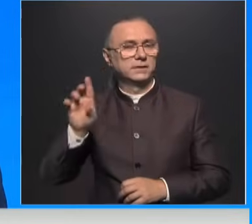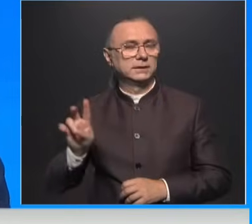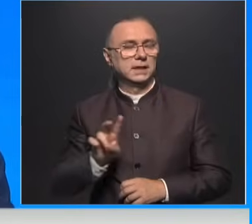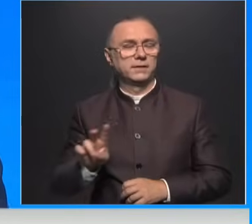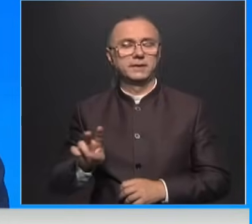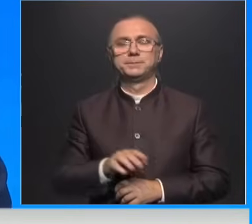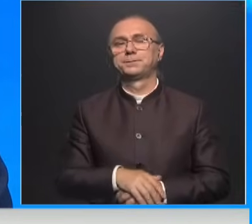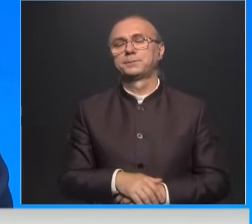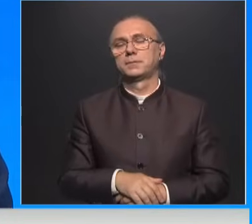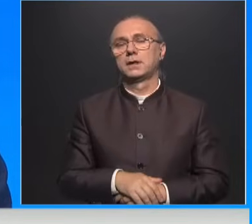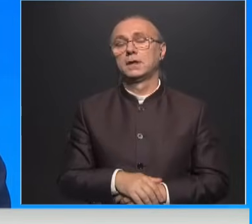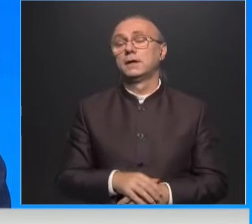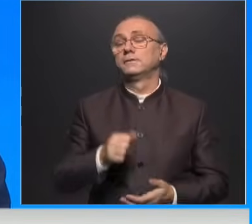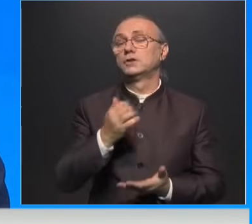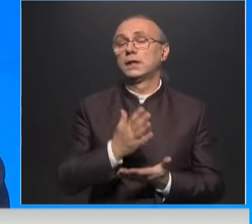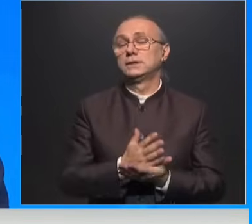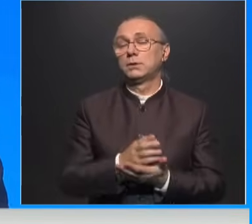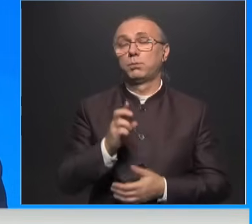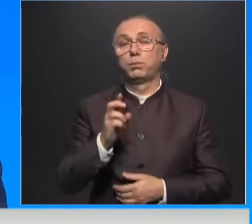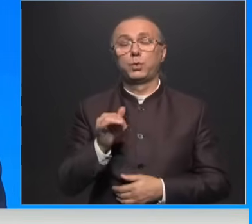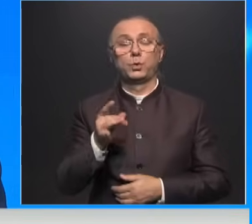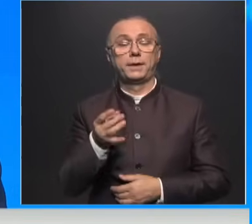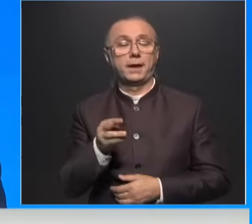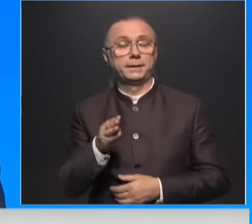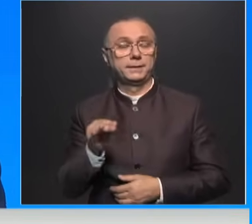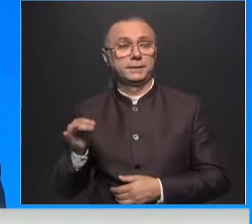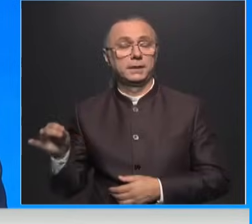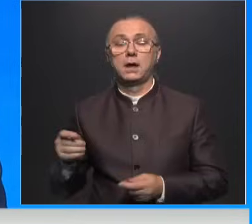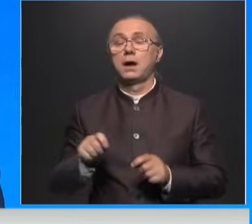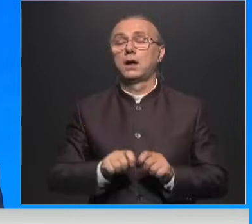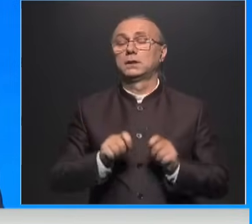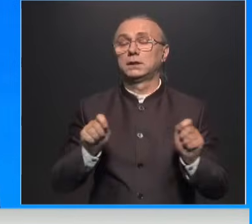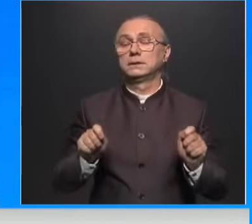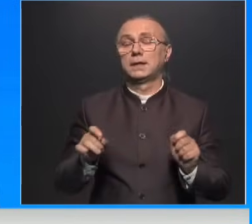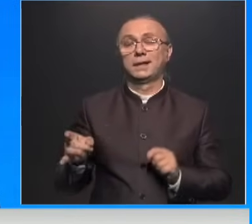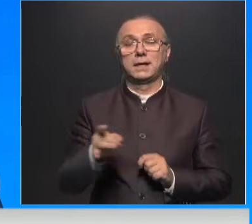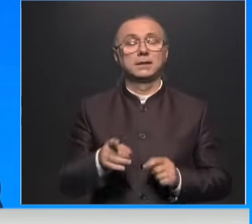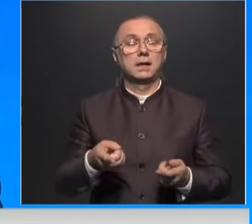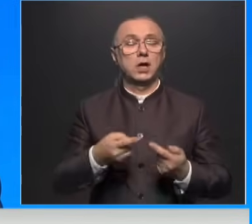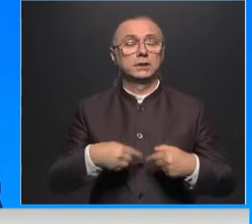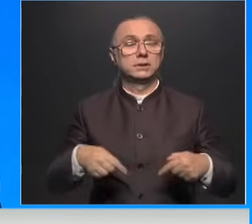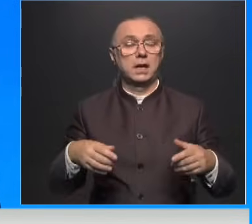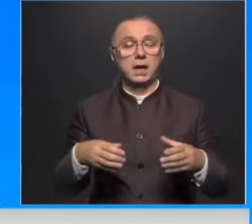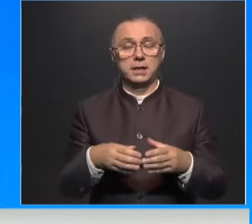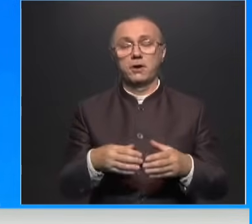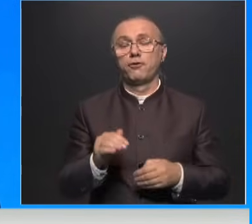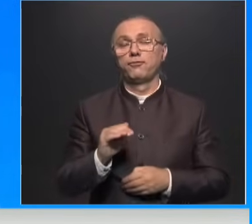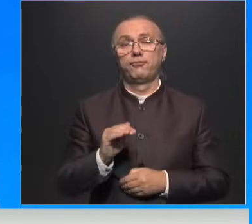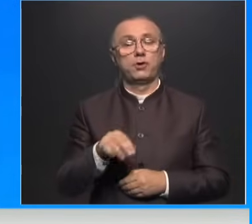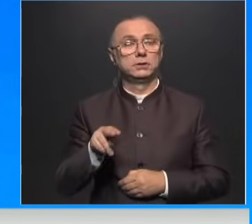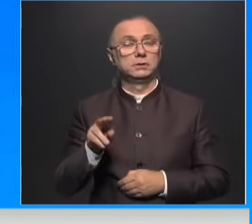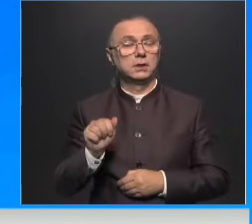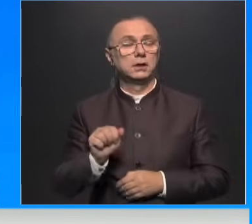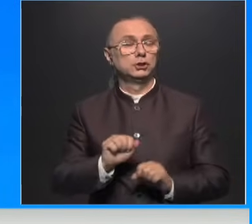В столице Бурятии открылось региональное отделение Государственного фонда «Защитники Отечества». Митрополит Улан-Удэнский и Бурятский Иосиф